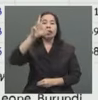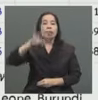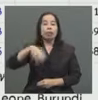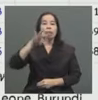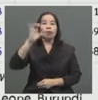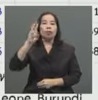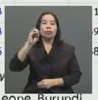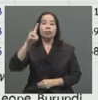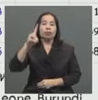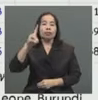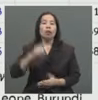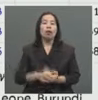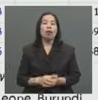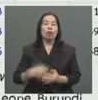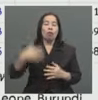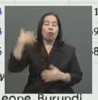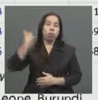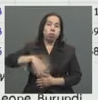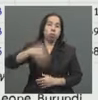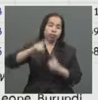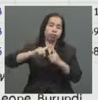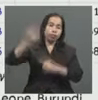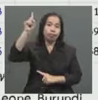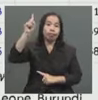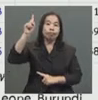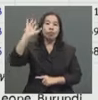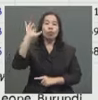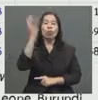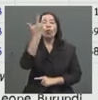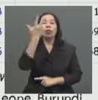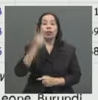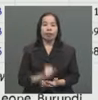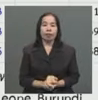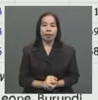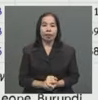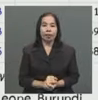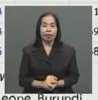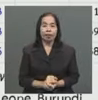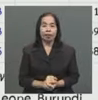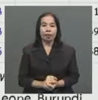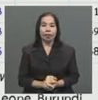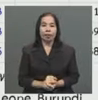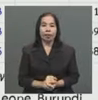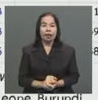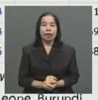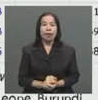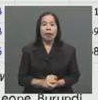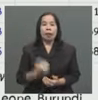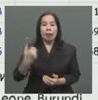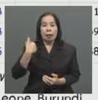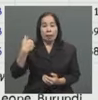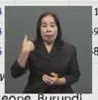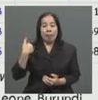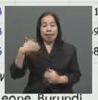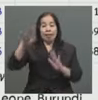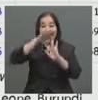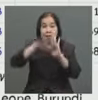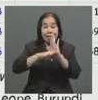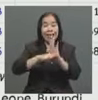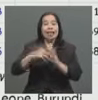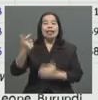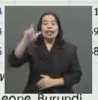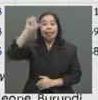23,861 ซึ่งสูงที่สุดในโลกไปแล้วนะครับมีประเทศที่ มีตัวเลขสูงหลักหลายพันคืออิตาลีสเป